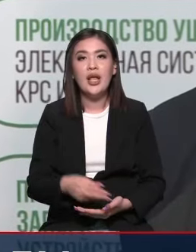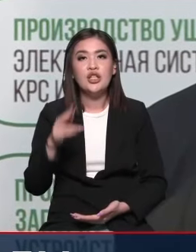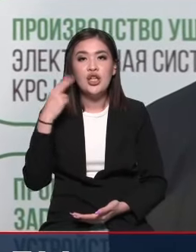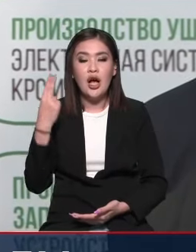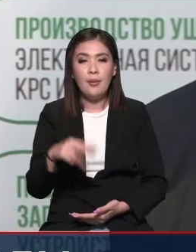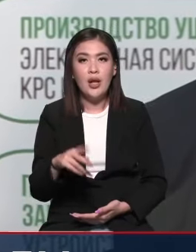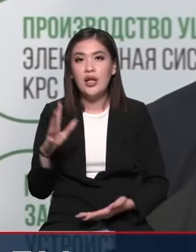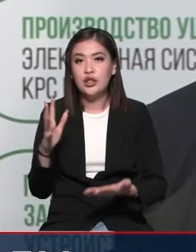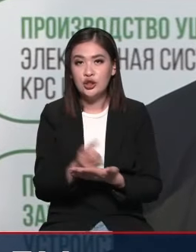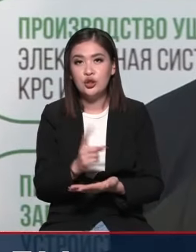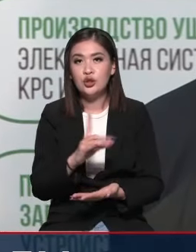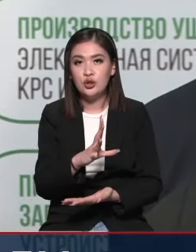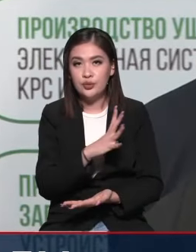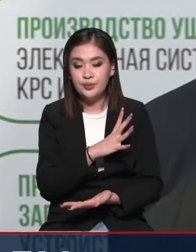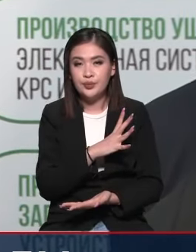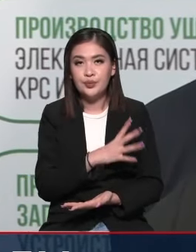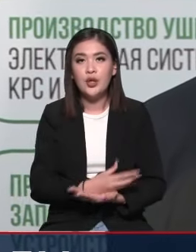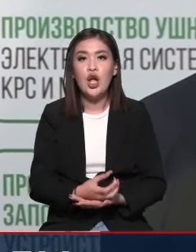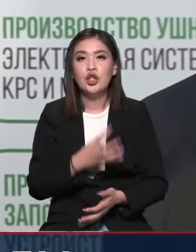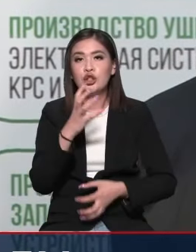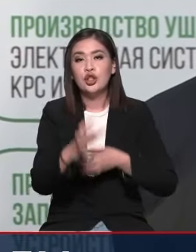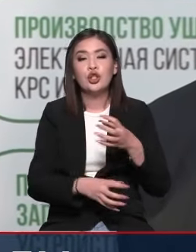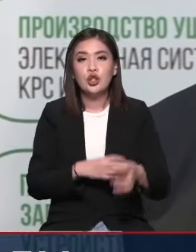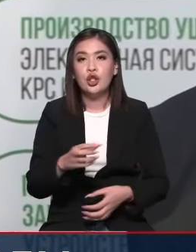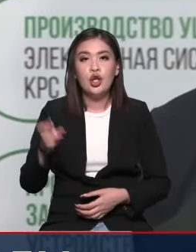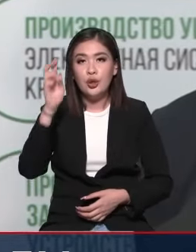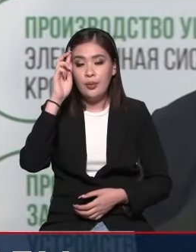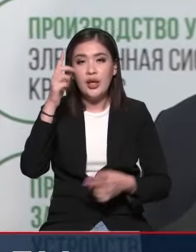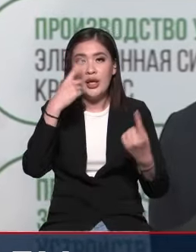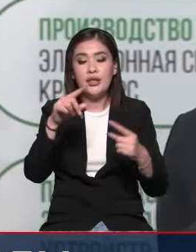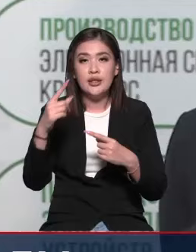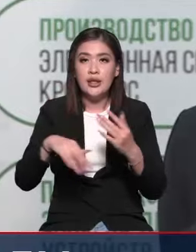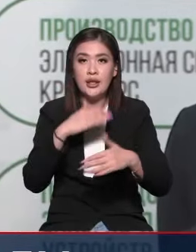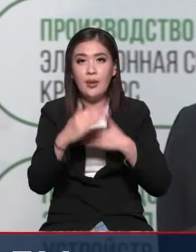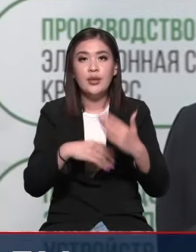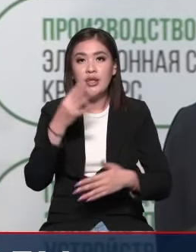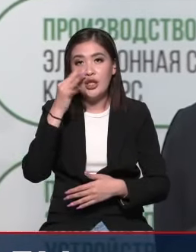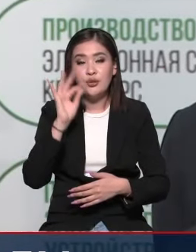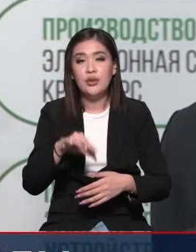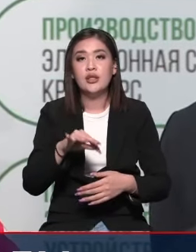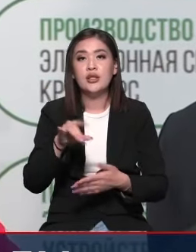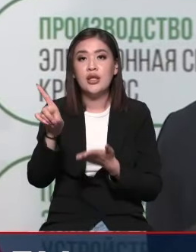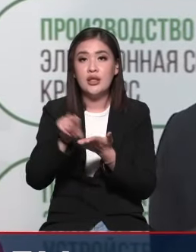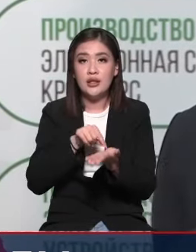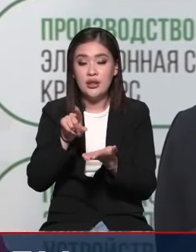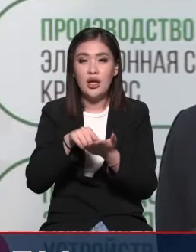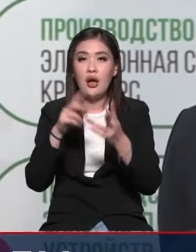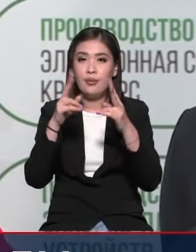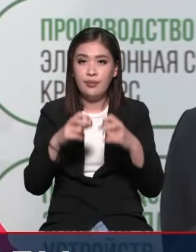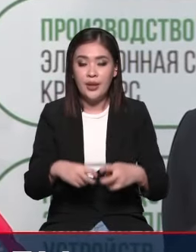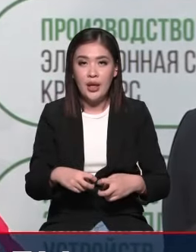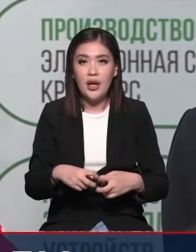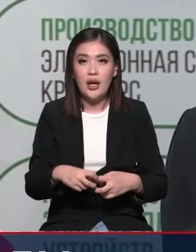жүзеге асыру үшін біз дүние жүзіндегі елдердің, дамыған елдердің тәжірибесін зерттей келе пакеттік